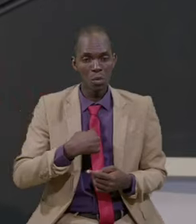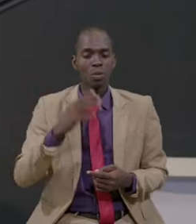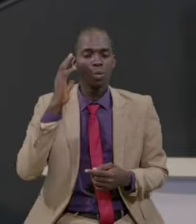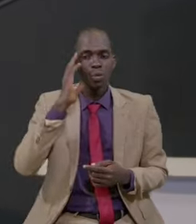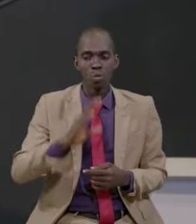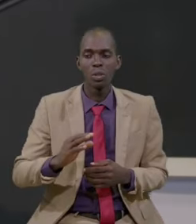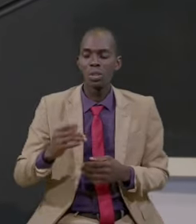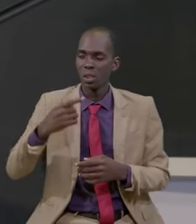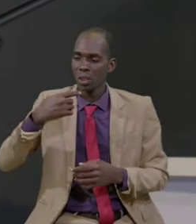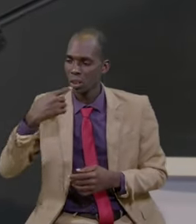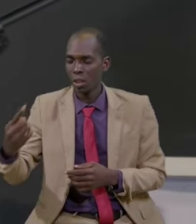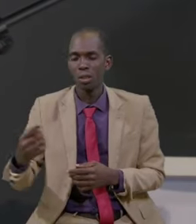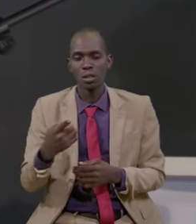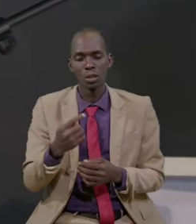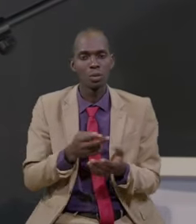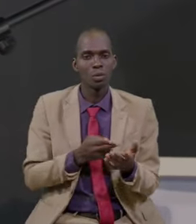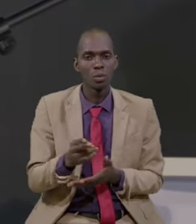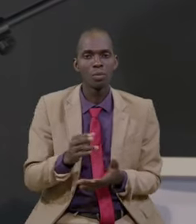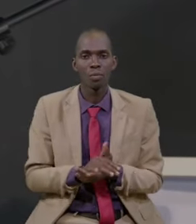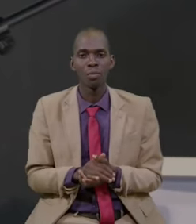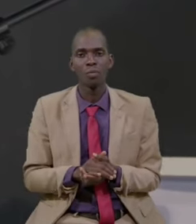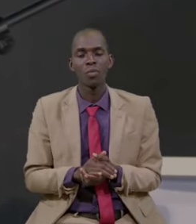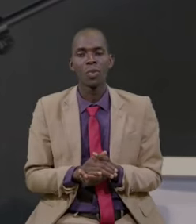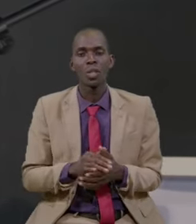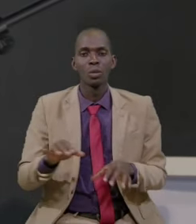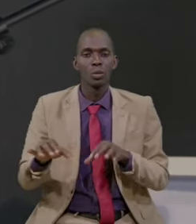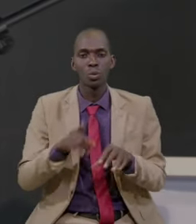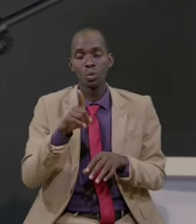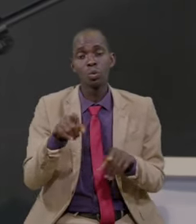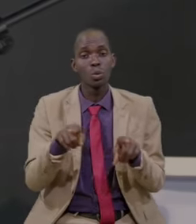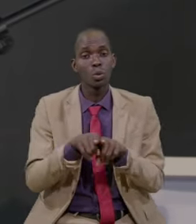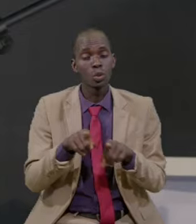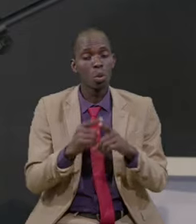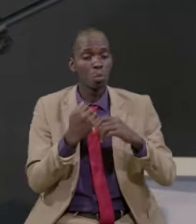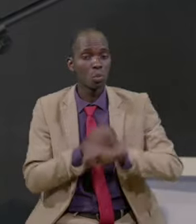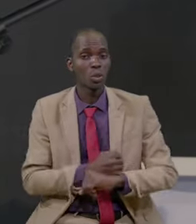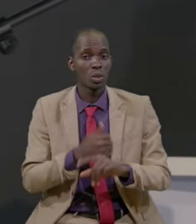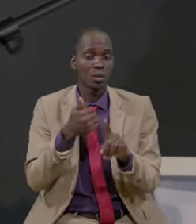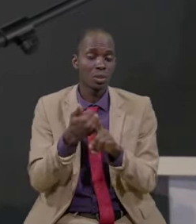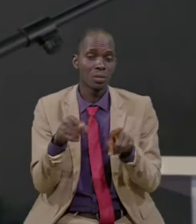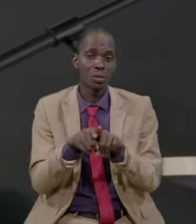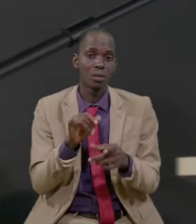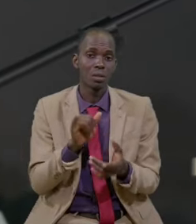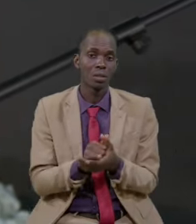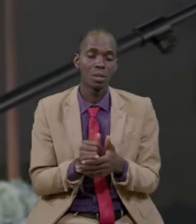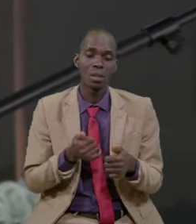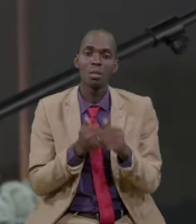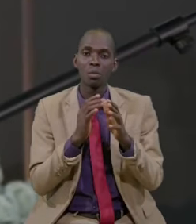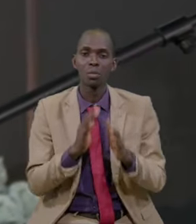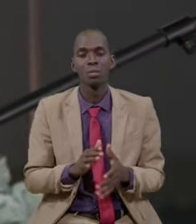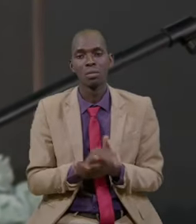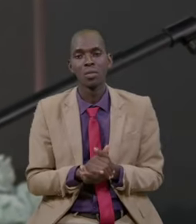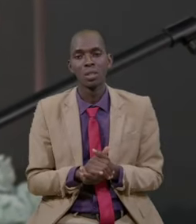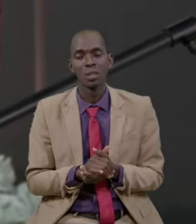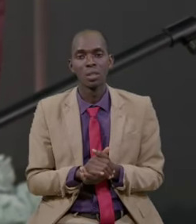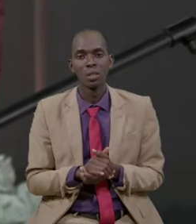place. Est-ce que tu te protèges tellement à ce point, apôtre?